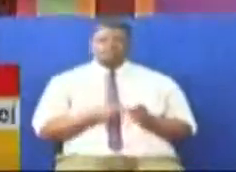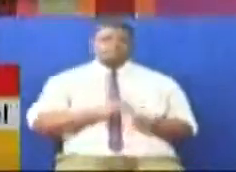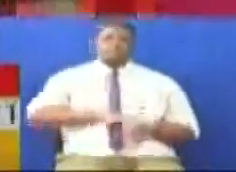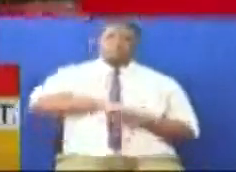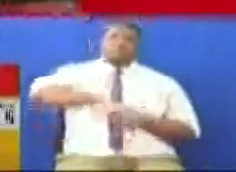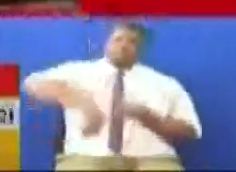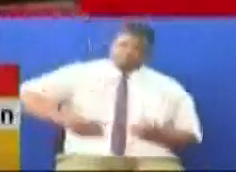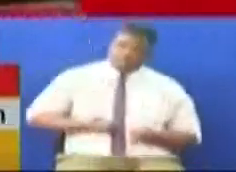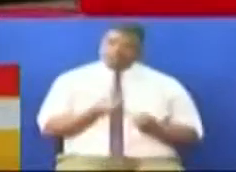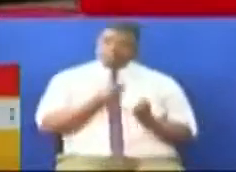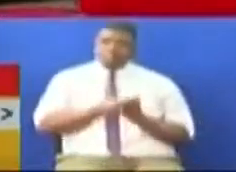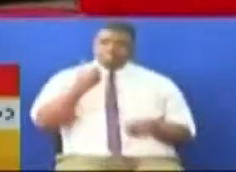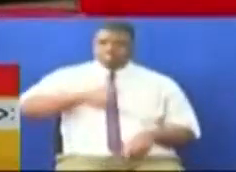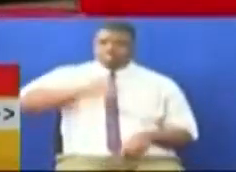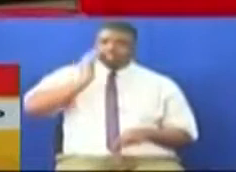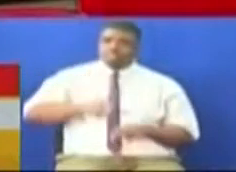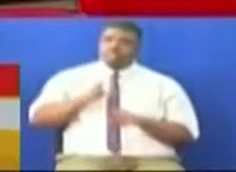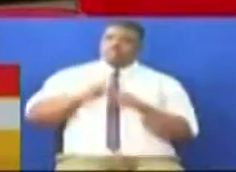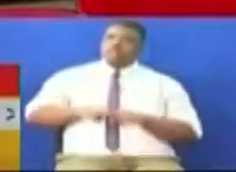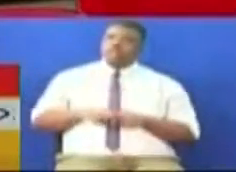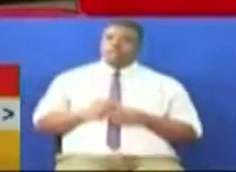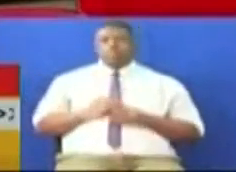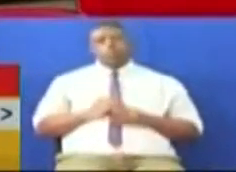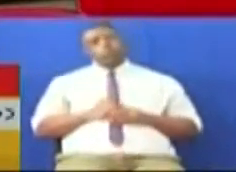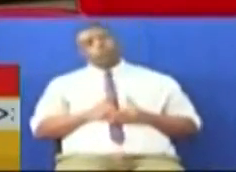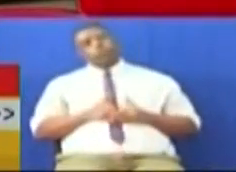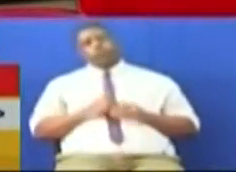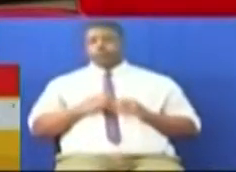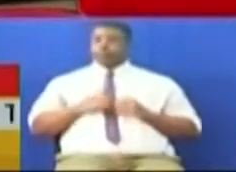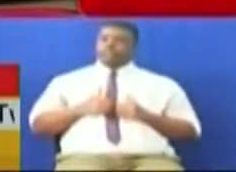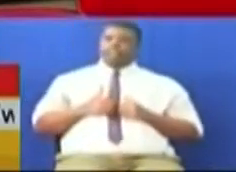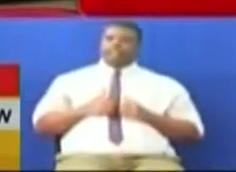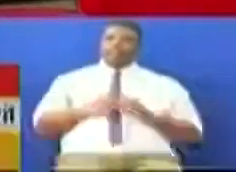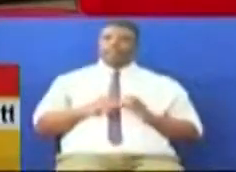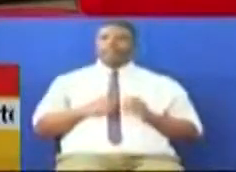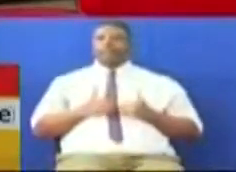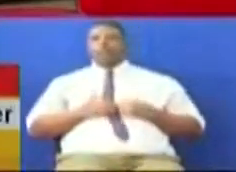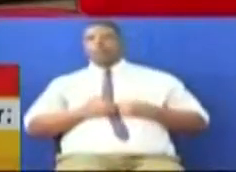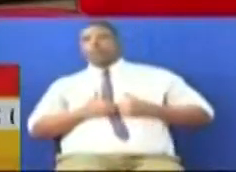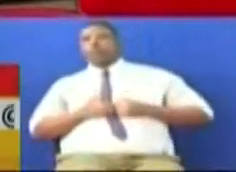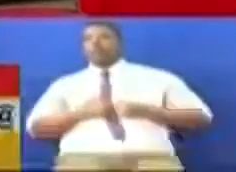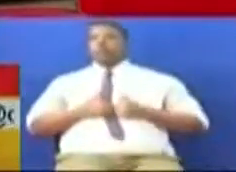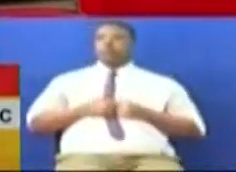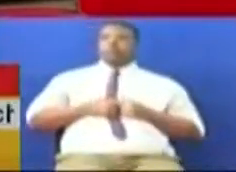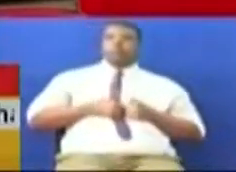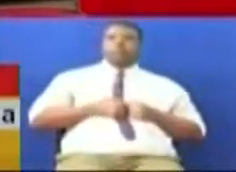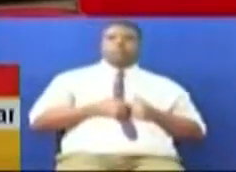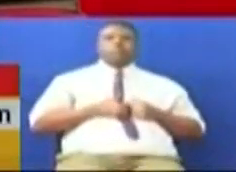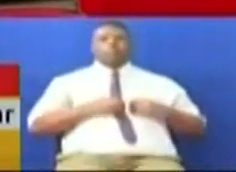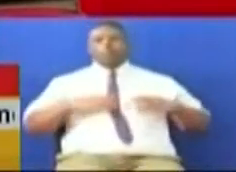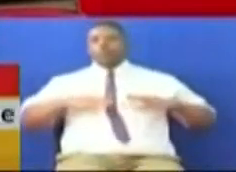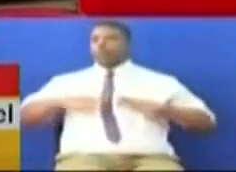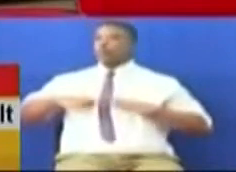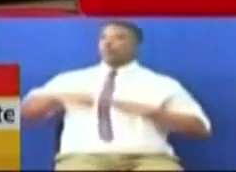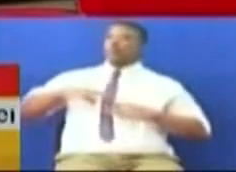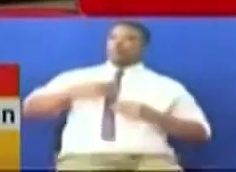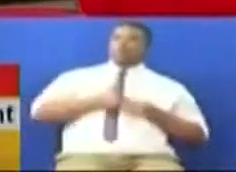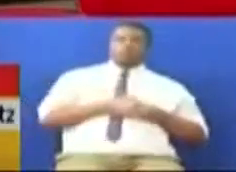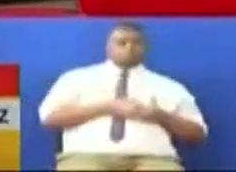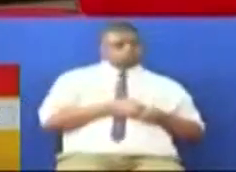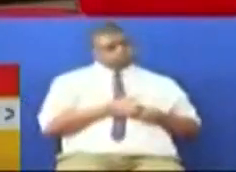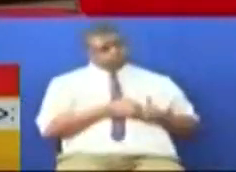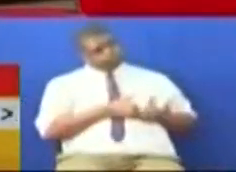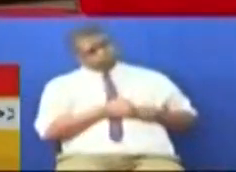wamefisadi fedha za umma, wamekaa wanaendelea kuvinjali na hakuna kitu chochote kinachochukuliwa. Mheshimiwa speaker, tunataka waziri wa fedha wakati anakuja